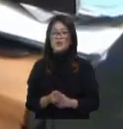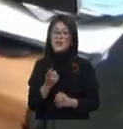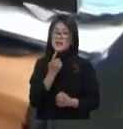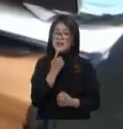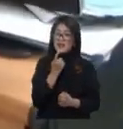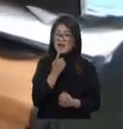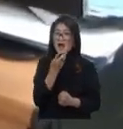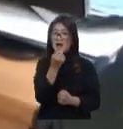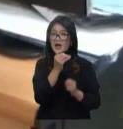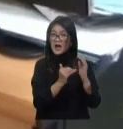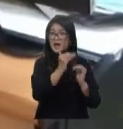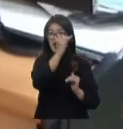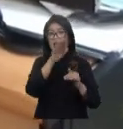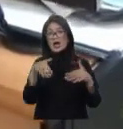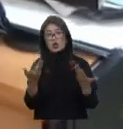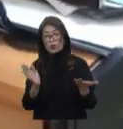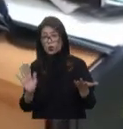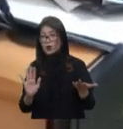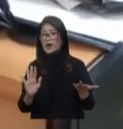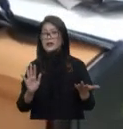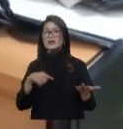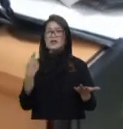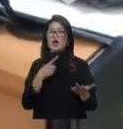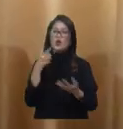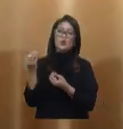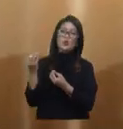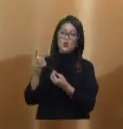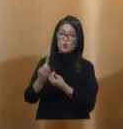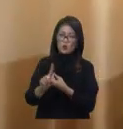ataupun hal-hal yang sifatnya perubahan-perubahan, ya. Tapi